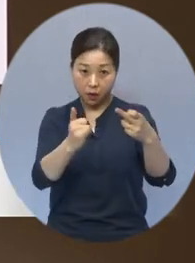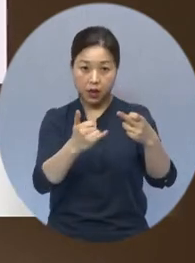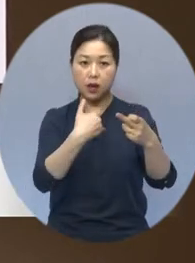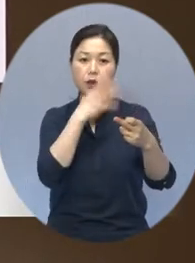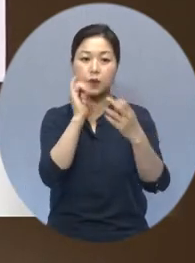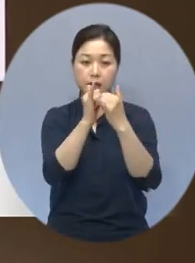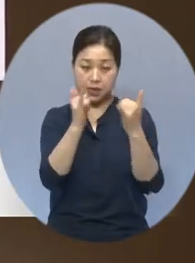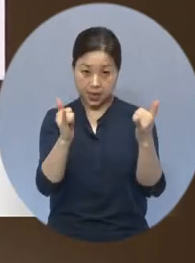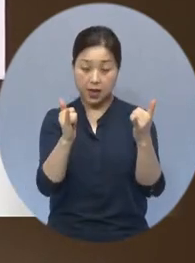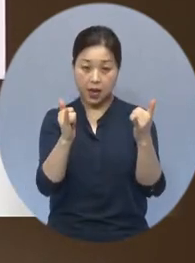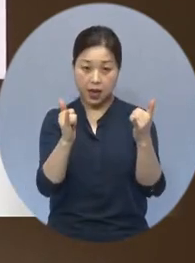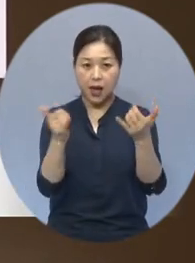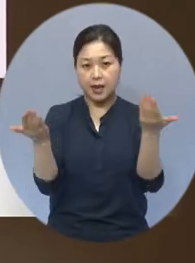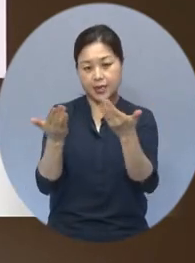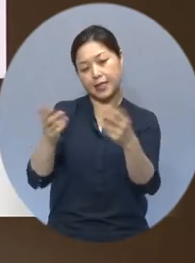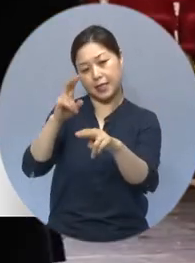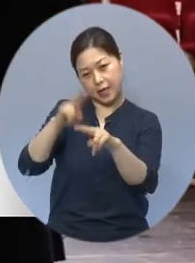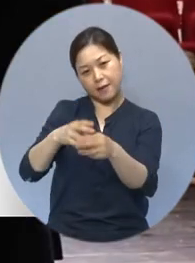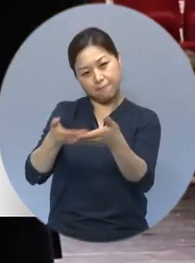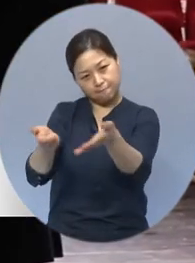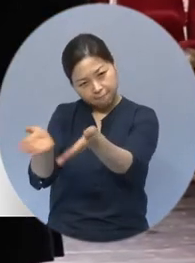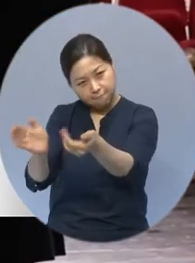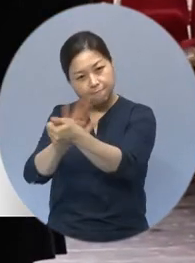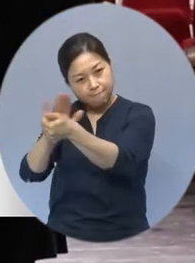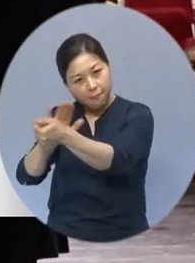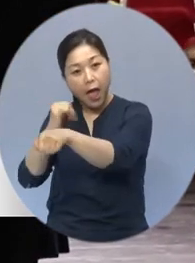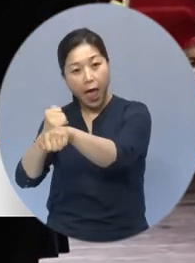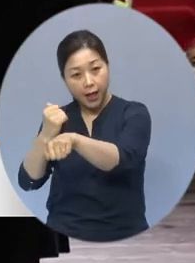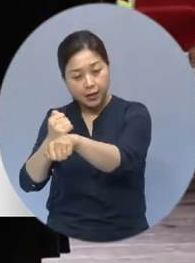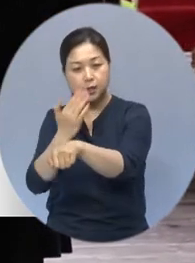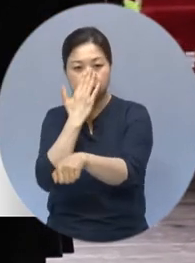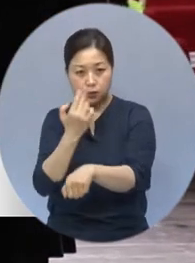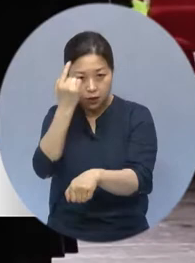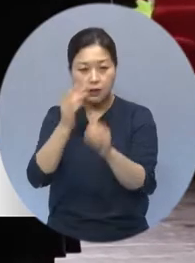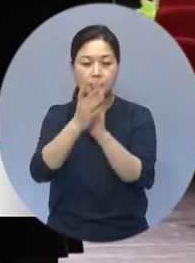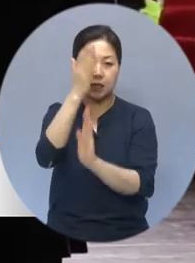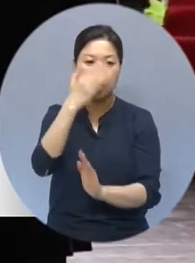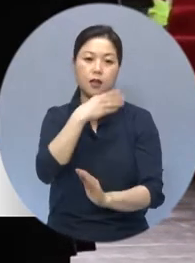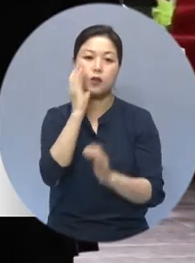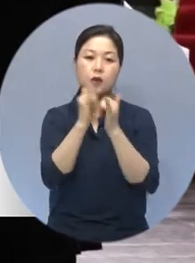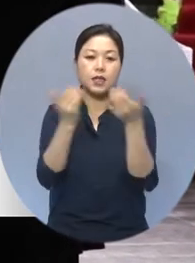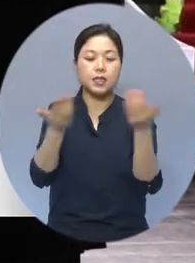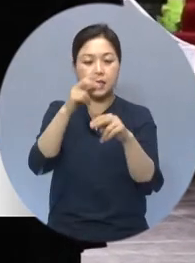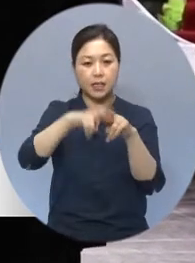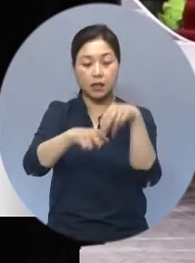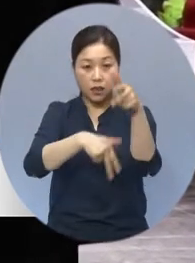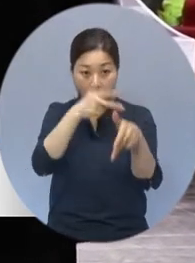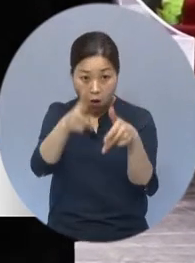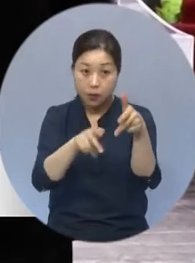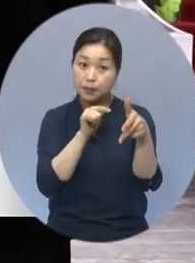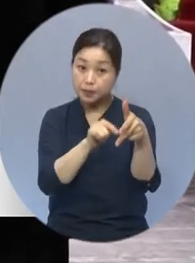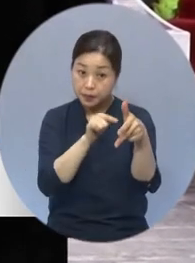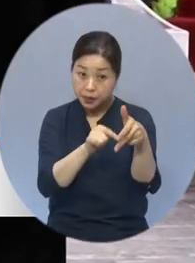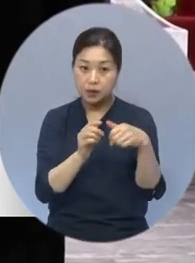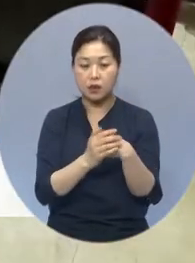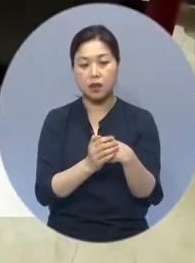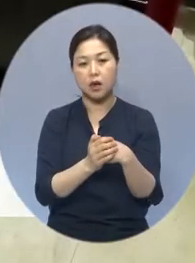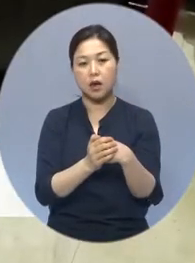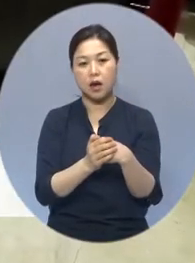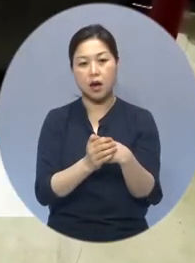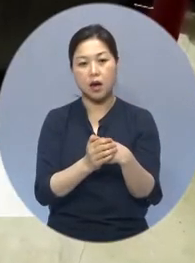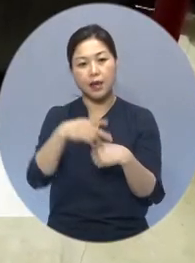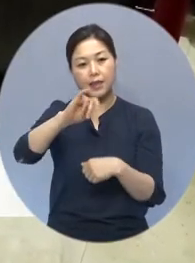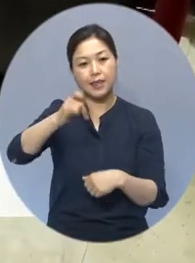3,312명의 어르신에게 일자리를 제공하게 되는 순천시의 노인 일자리 사업은 순천시